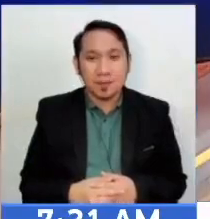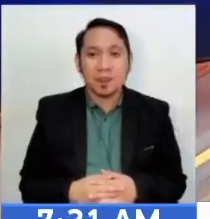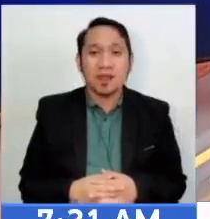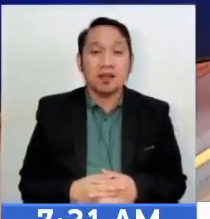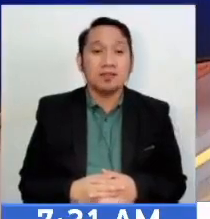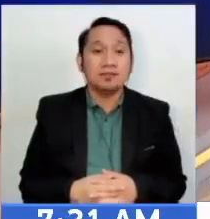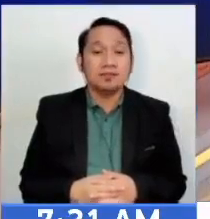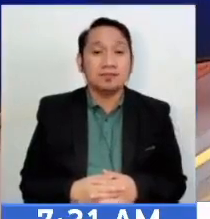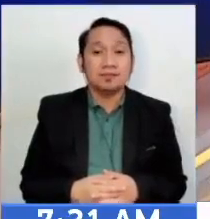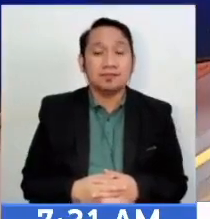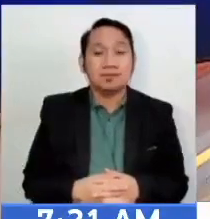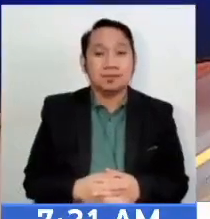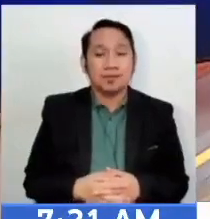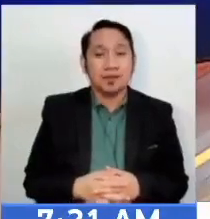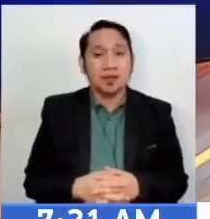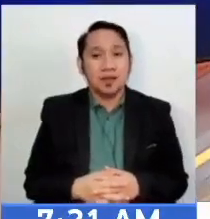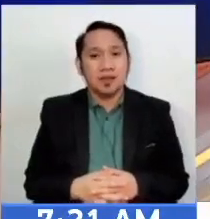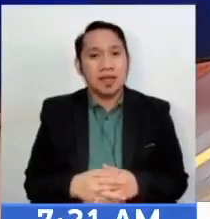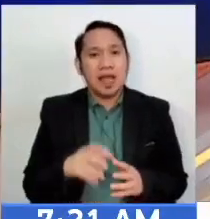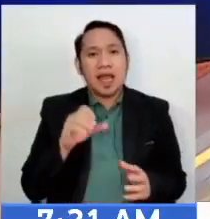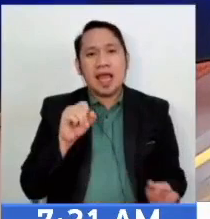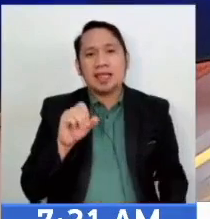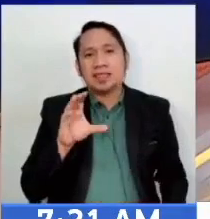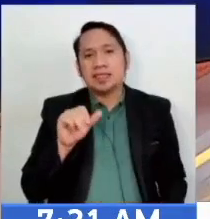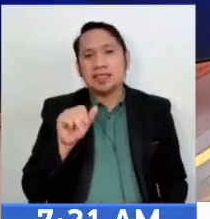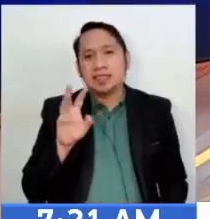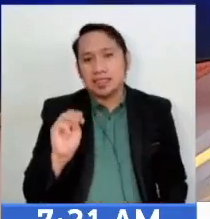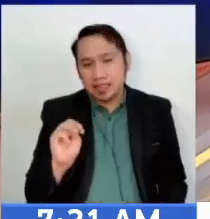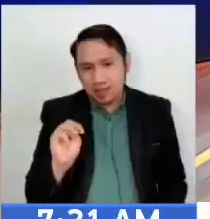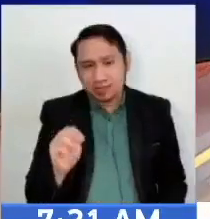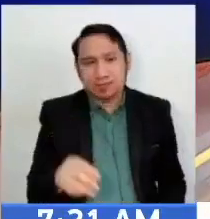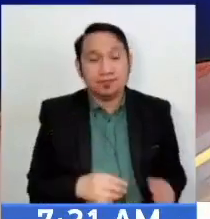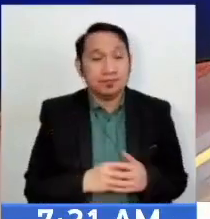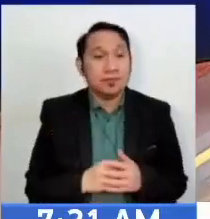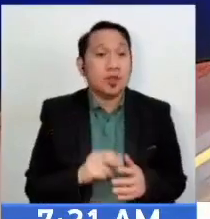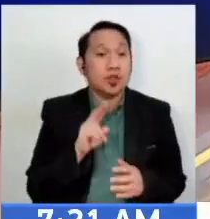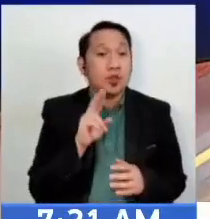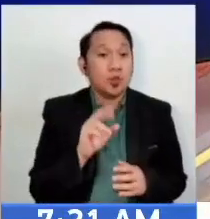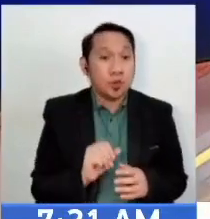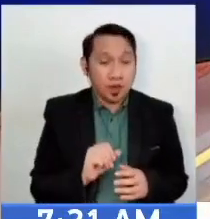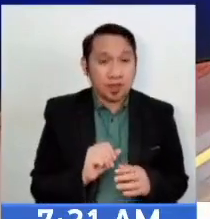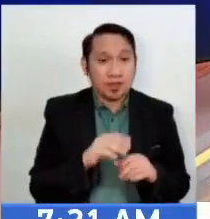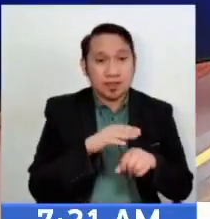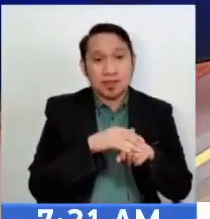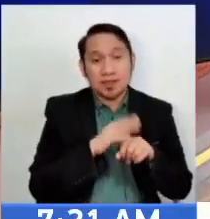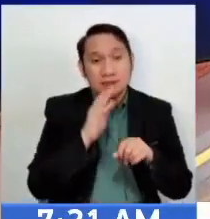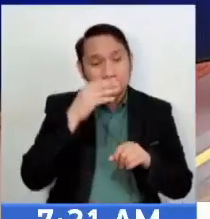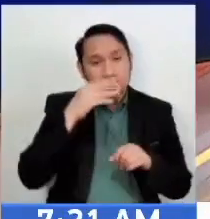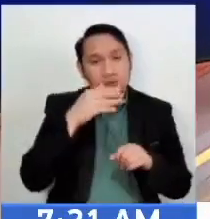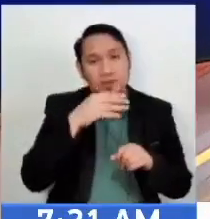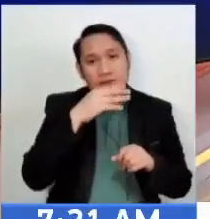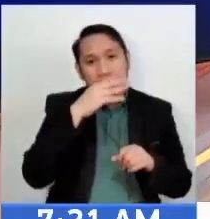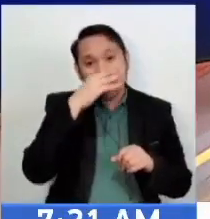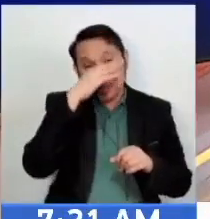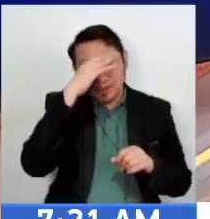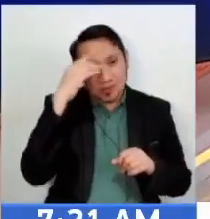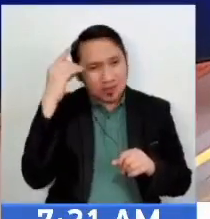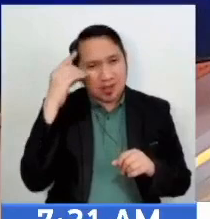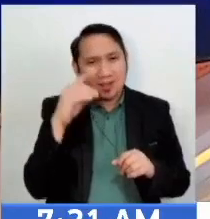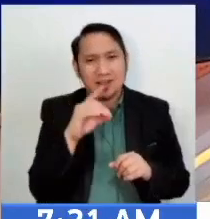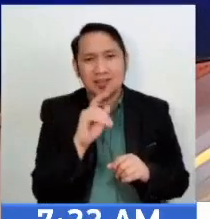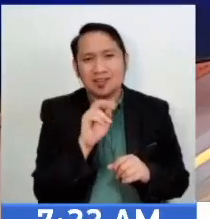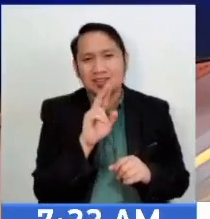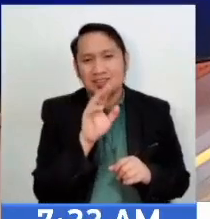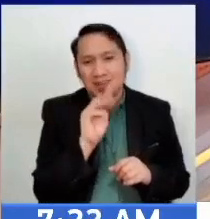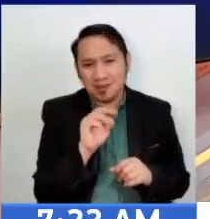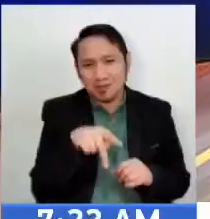Disgraceful at isang scam. Yan ang tawag ni dating US President Donald Trump sa civil fraud case ay sinampalaban sa kanya at sinimulan ng litisin sa